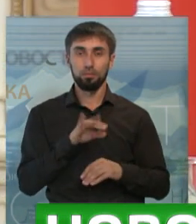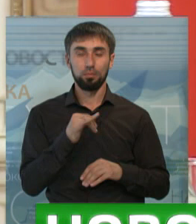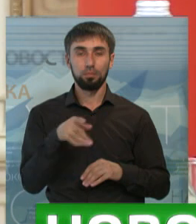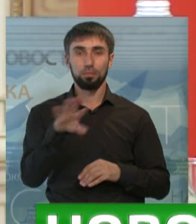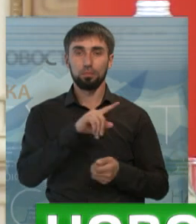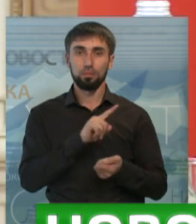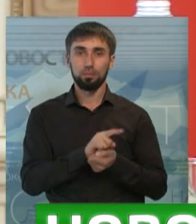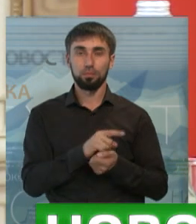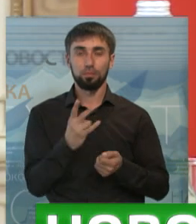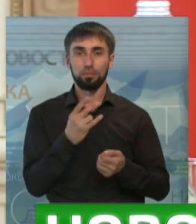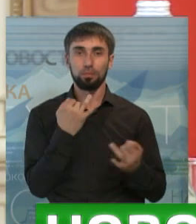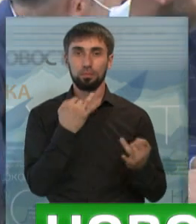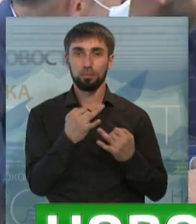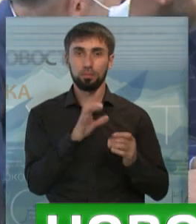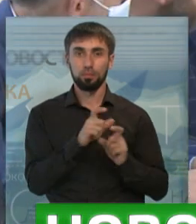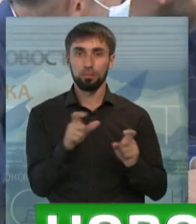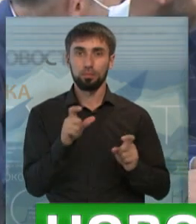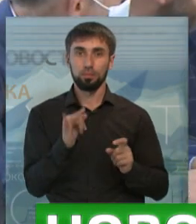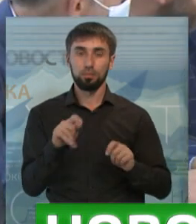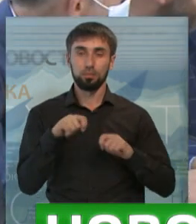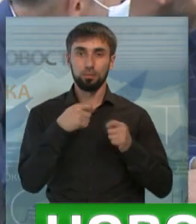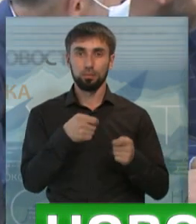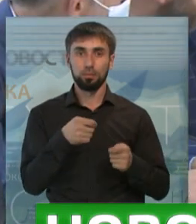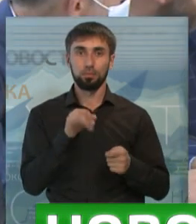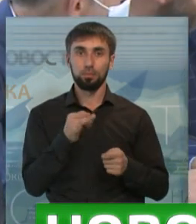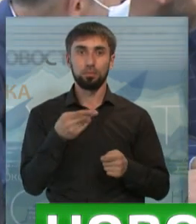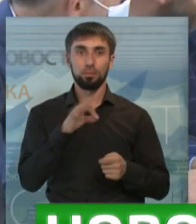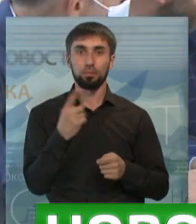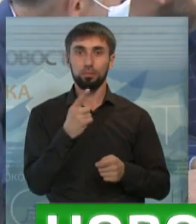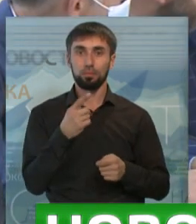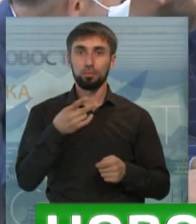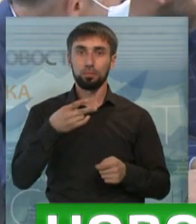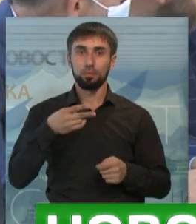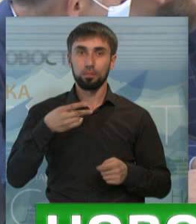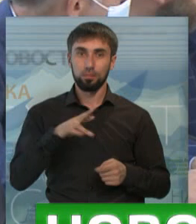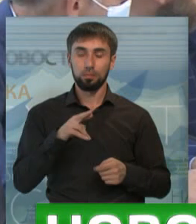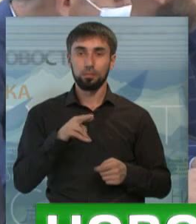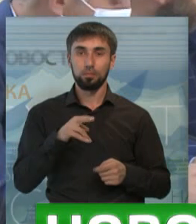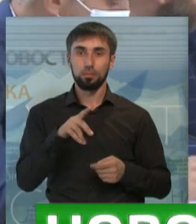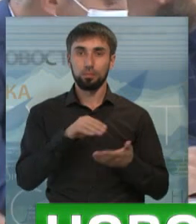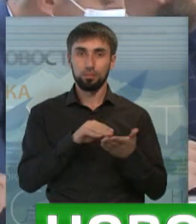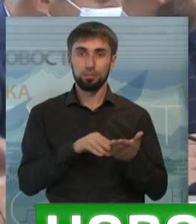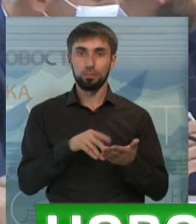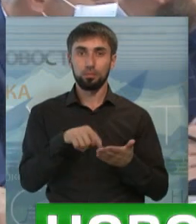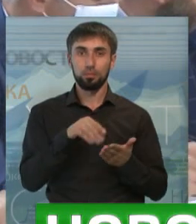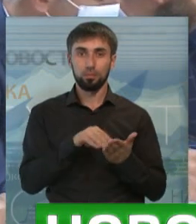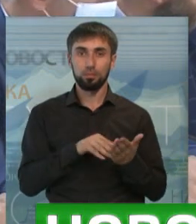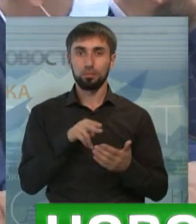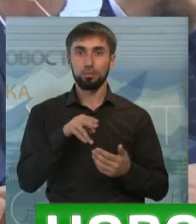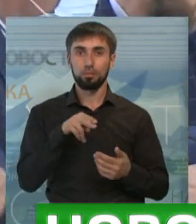говорит доносить до них это давайте до 1 июня вот давайте вот записываем протокол